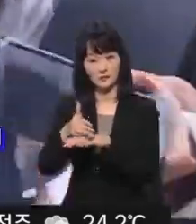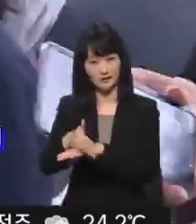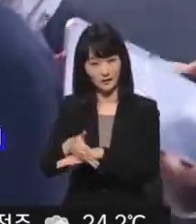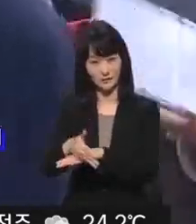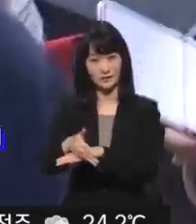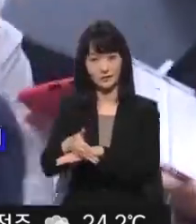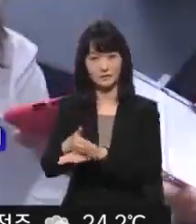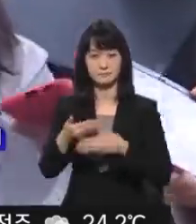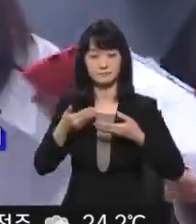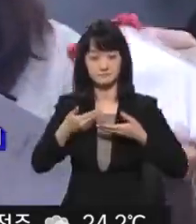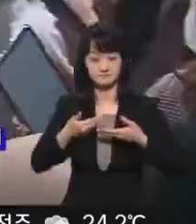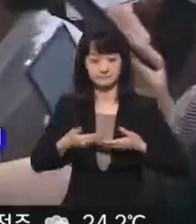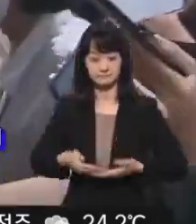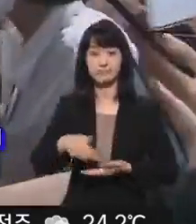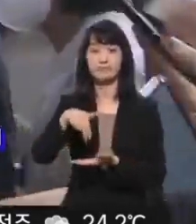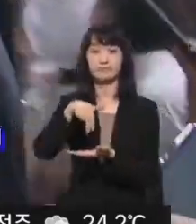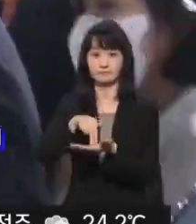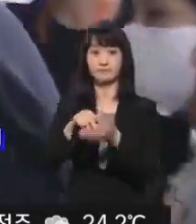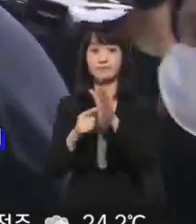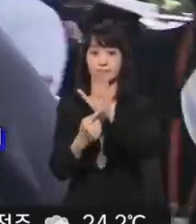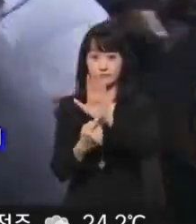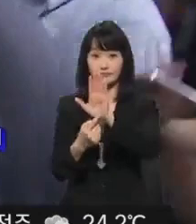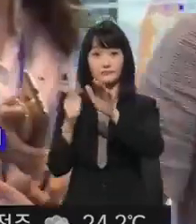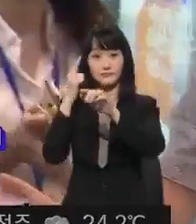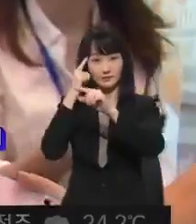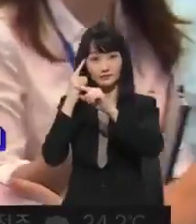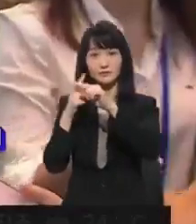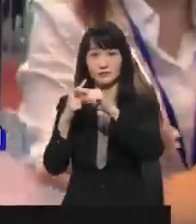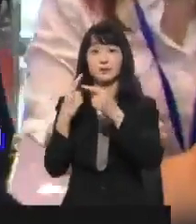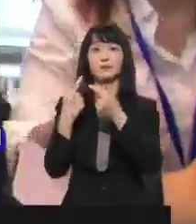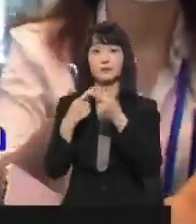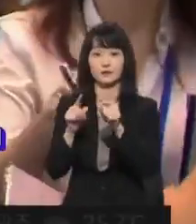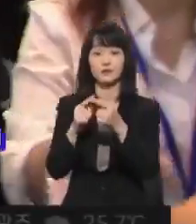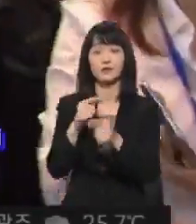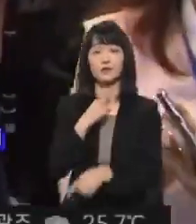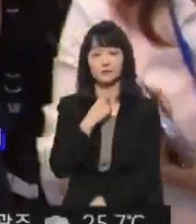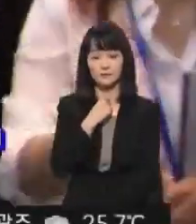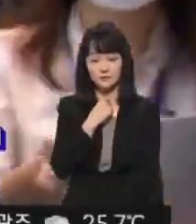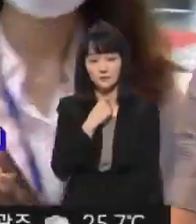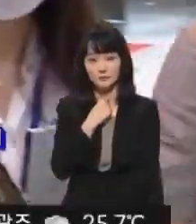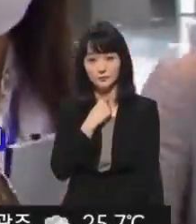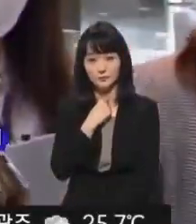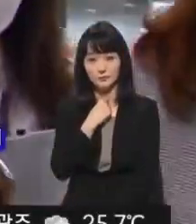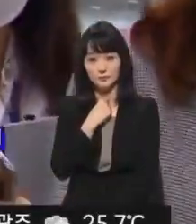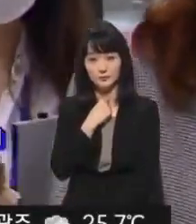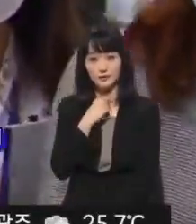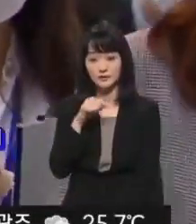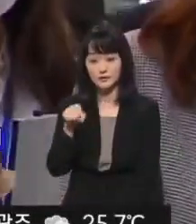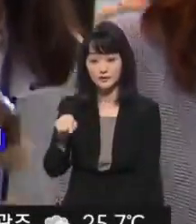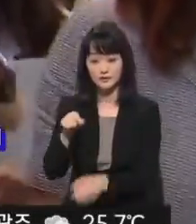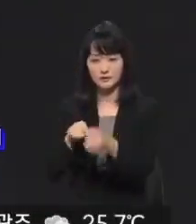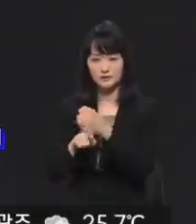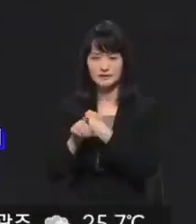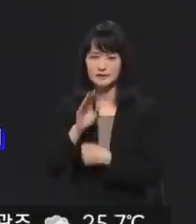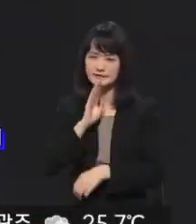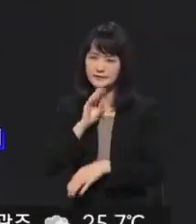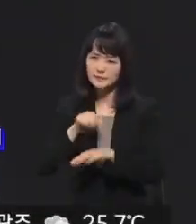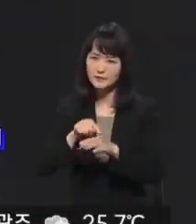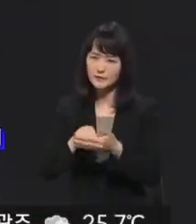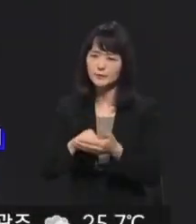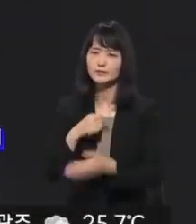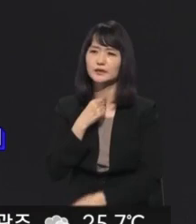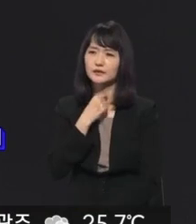어 입장 표명에 따는 것만큼 일단 긍정 평가하고 싶어요 그래서 젖듯이 본심이 바라는데 근데 좀 한번 더 생각해